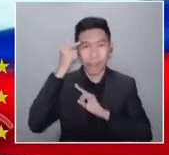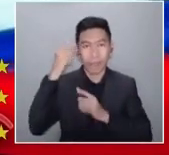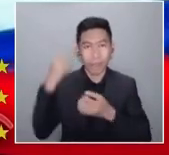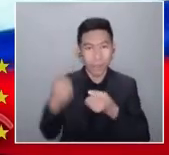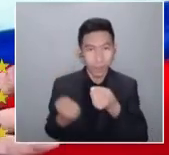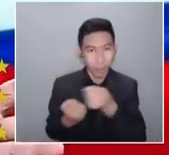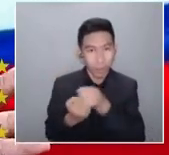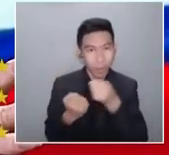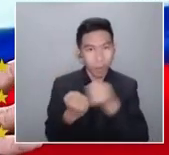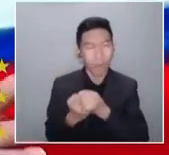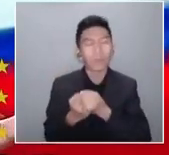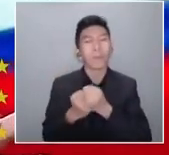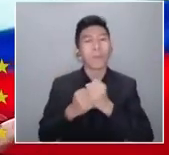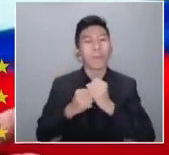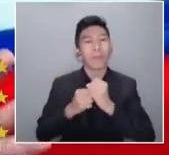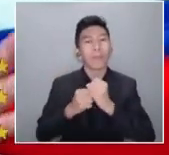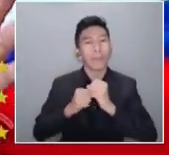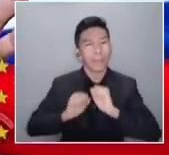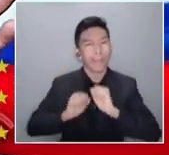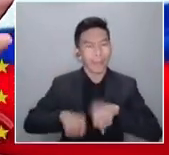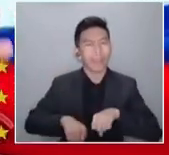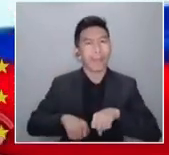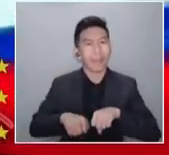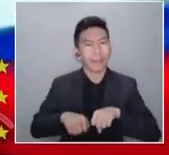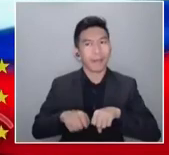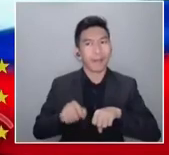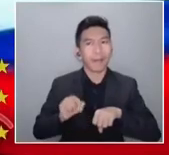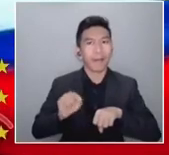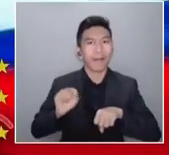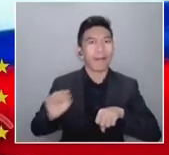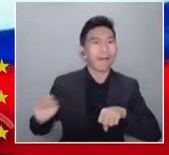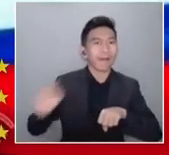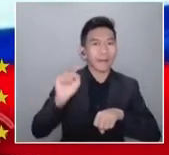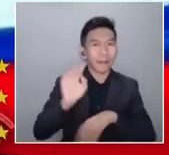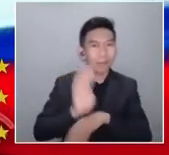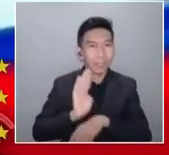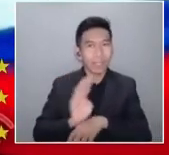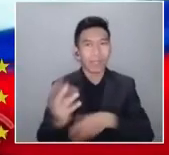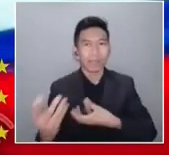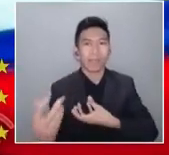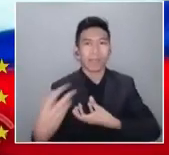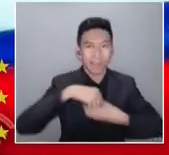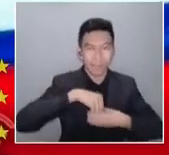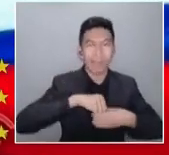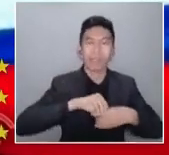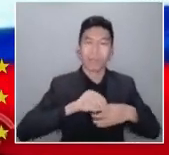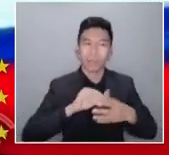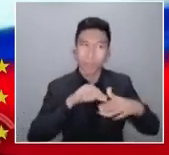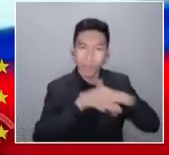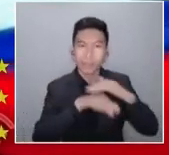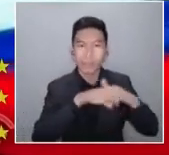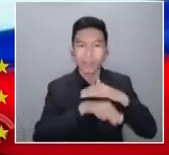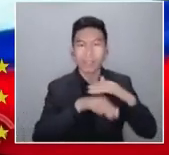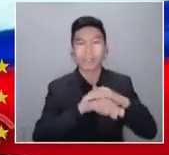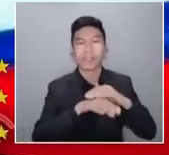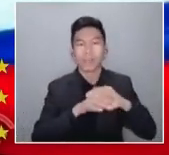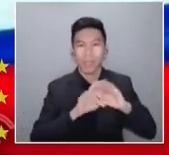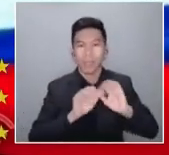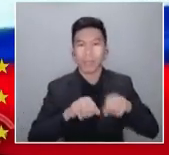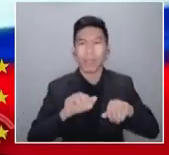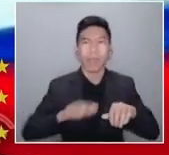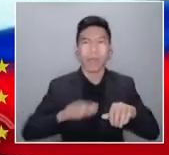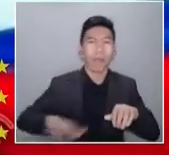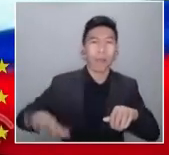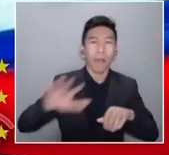mas malawak ang mga business firms at mga individual na nahihirapan ngayon